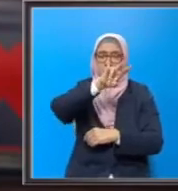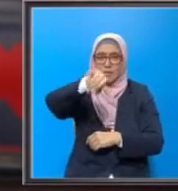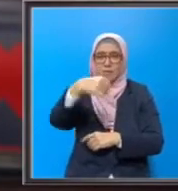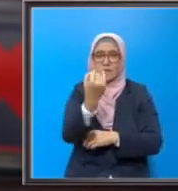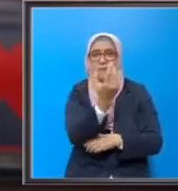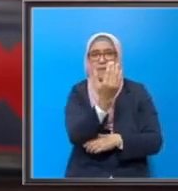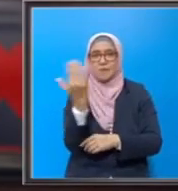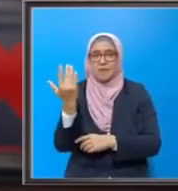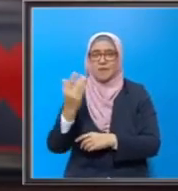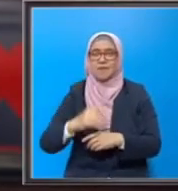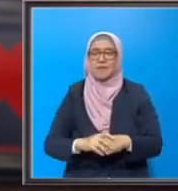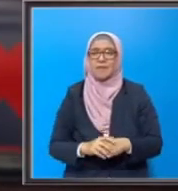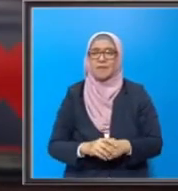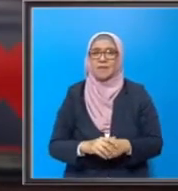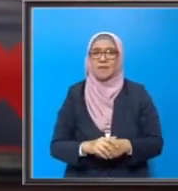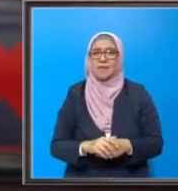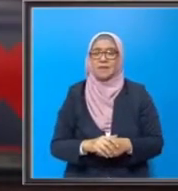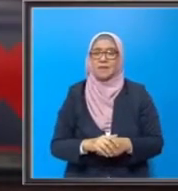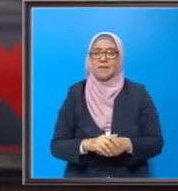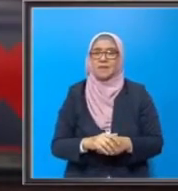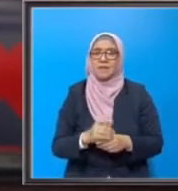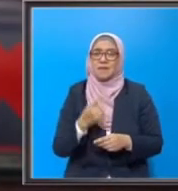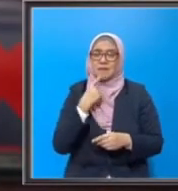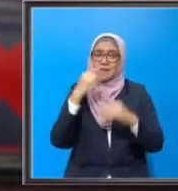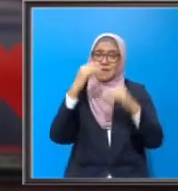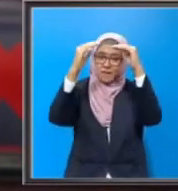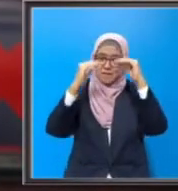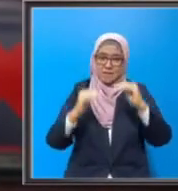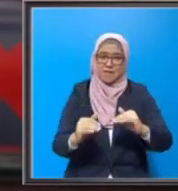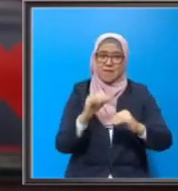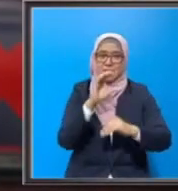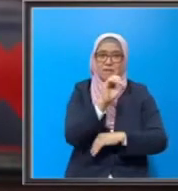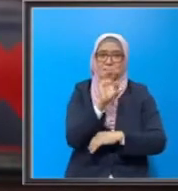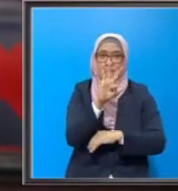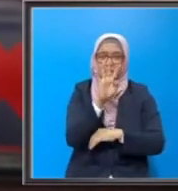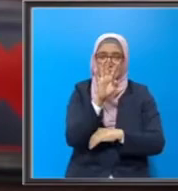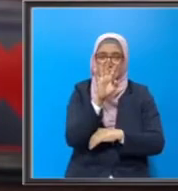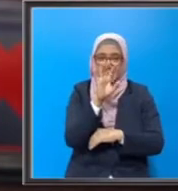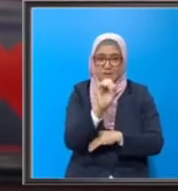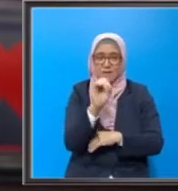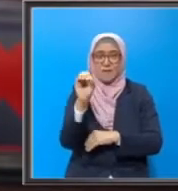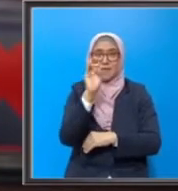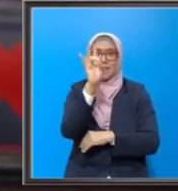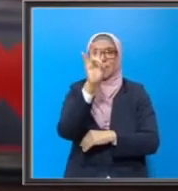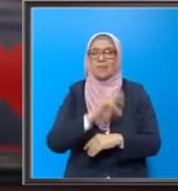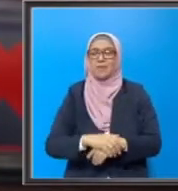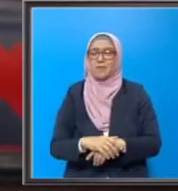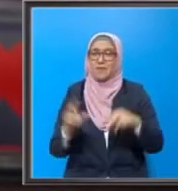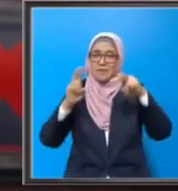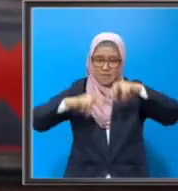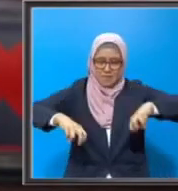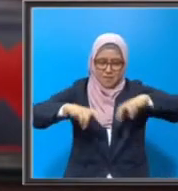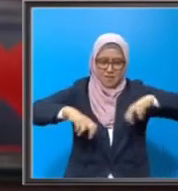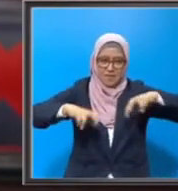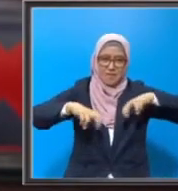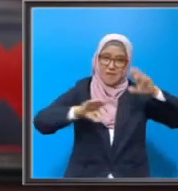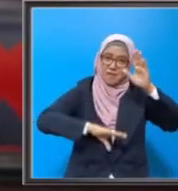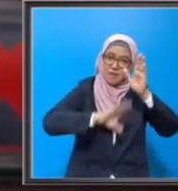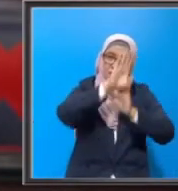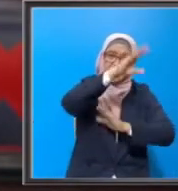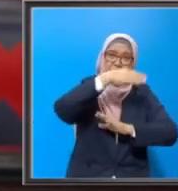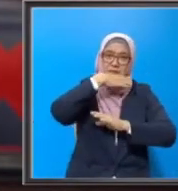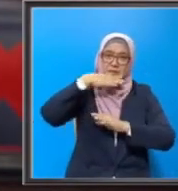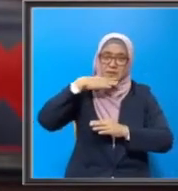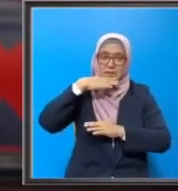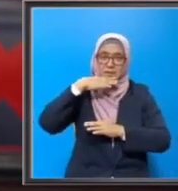712 vibud.com sengit khususnya ha kosong 4007 kajian pembangunan beliau